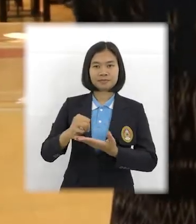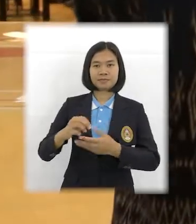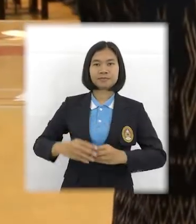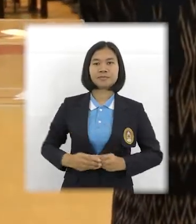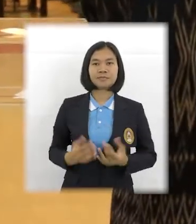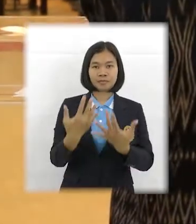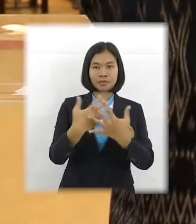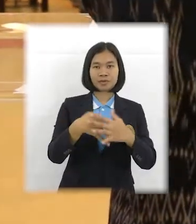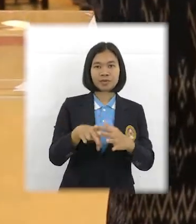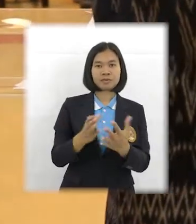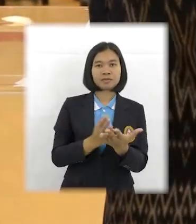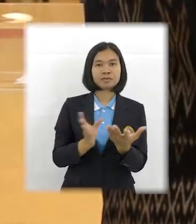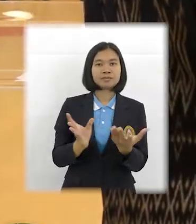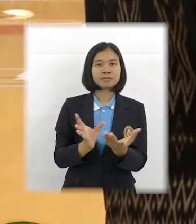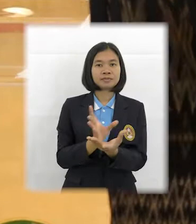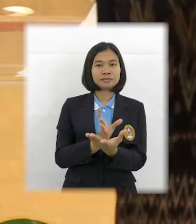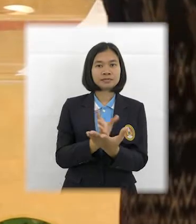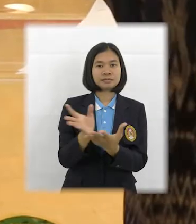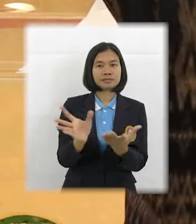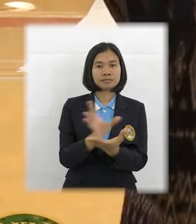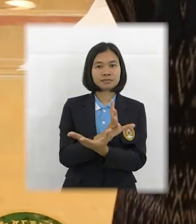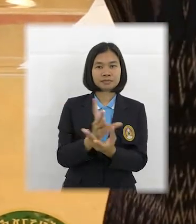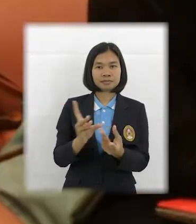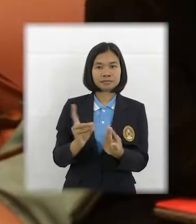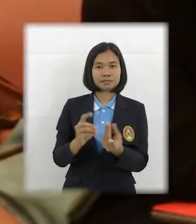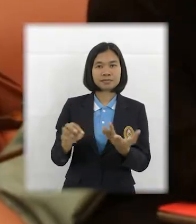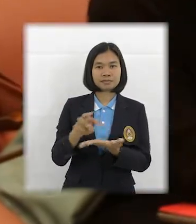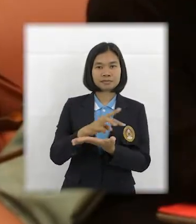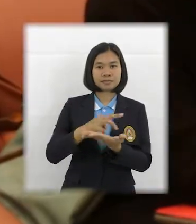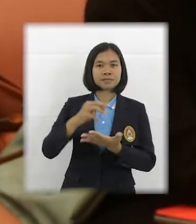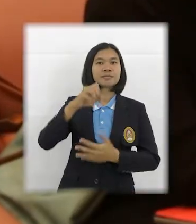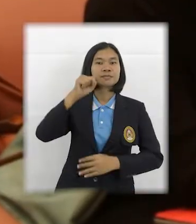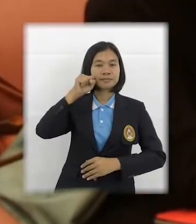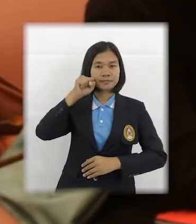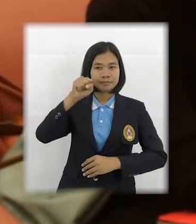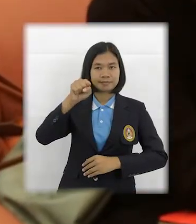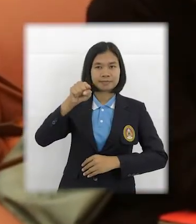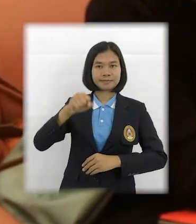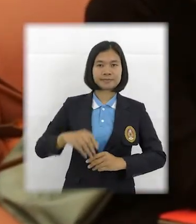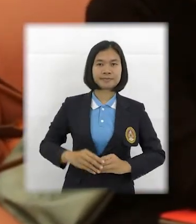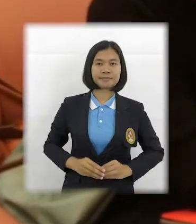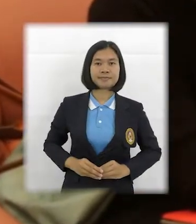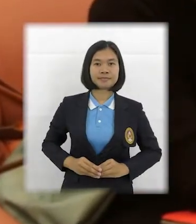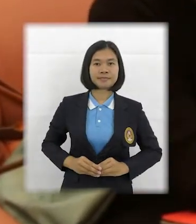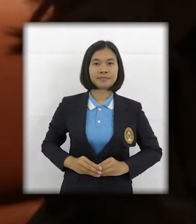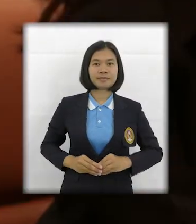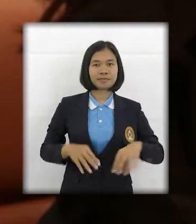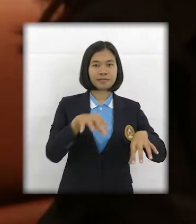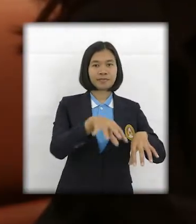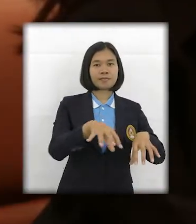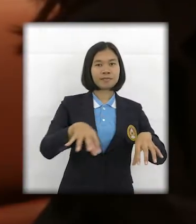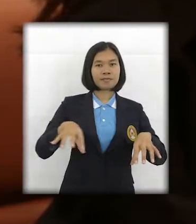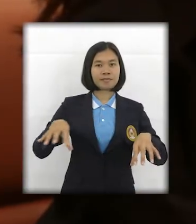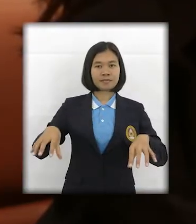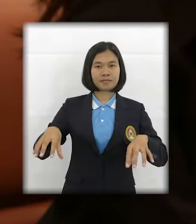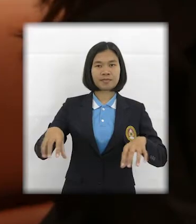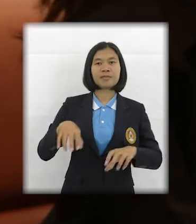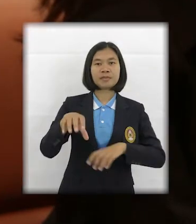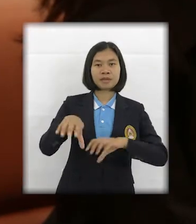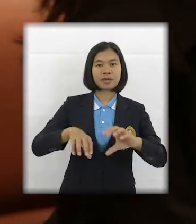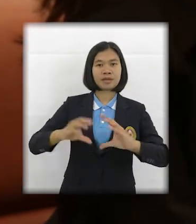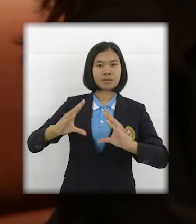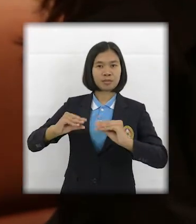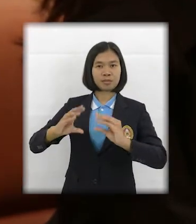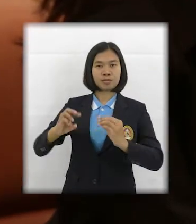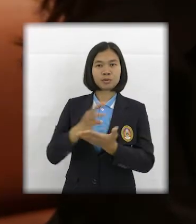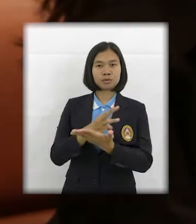าลัยร่วมกับคณะมนุษยศาสตร์และสังคมศาสตร์มหาวิทยาลัยราชภัฏสกลนครและหน่วยงานเครือข่ายจัด